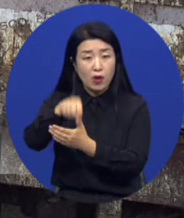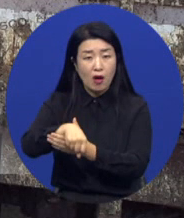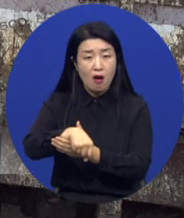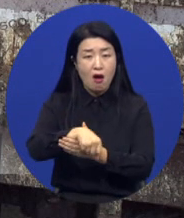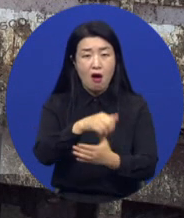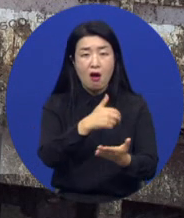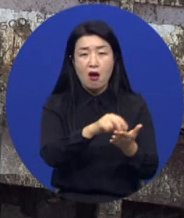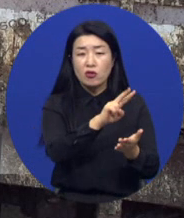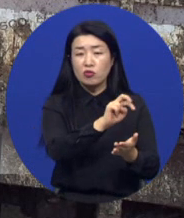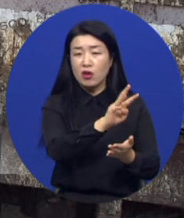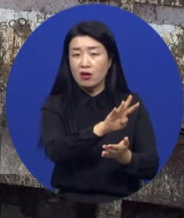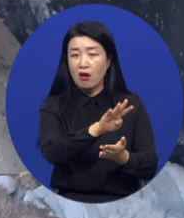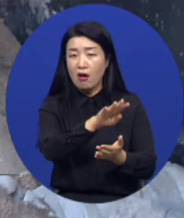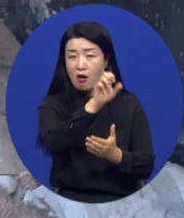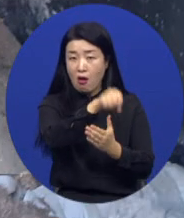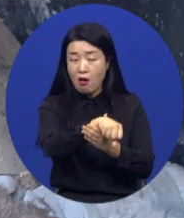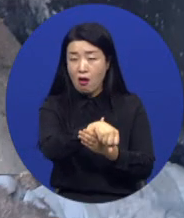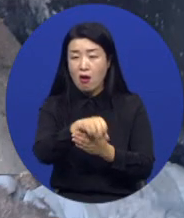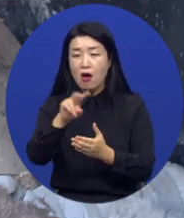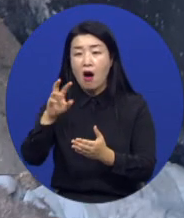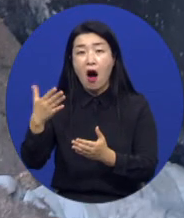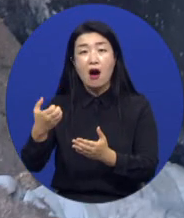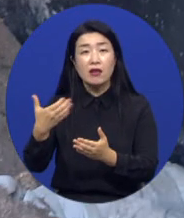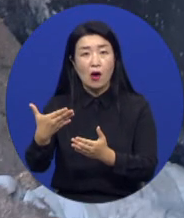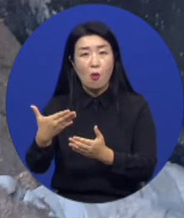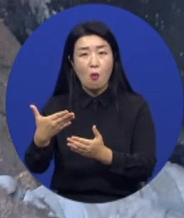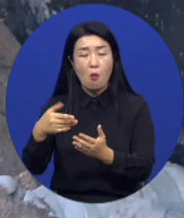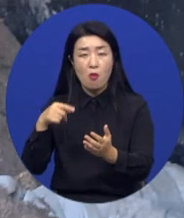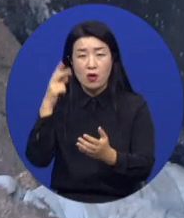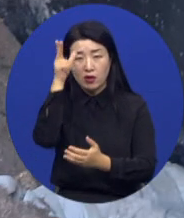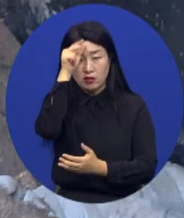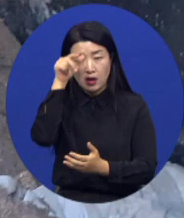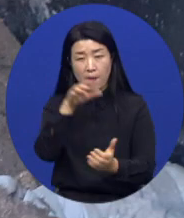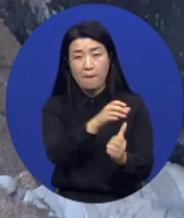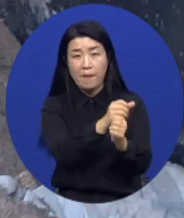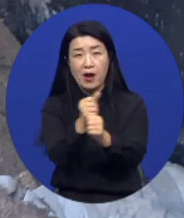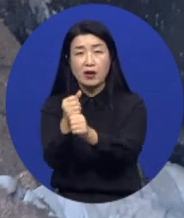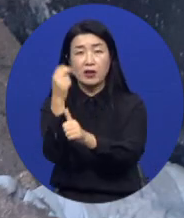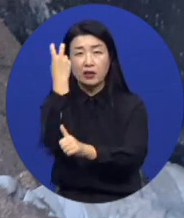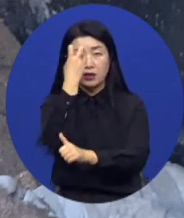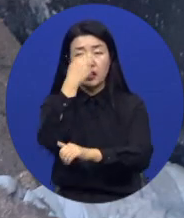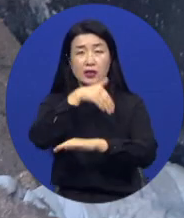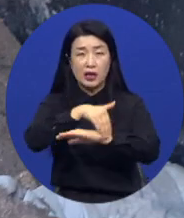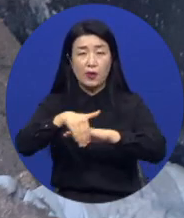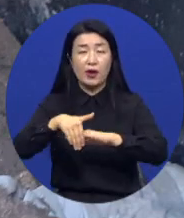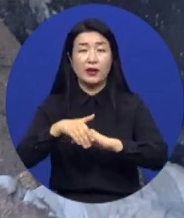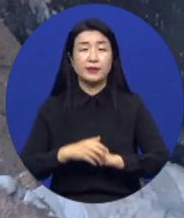99개 동을 운영한 농장 등 3곳은 자치경찰이 관계자를 입관해 수사할 계획입니다